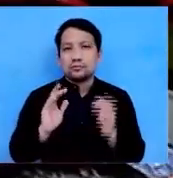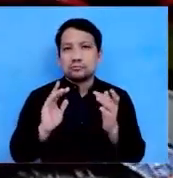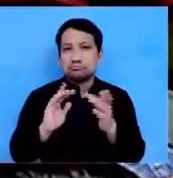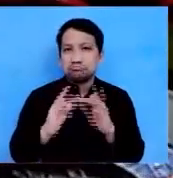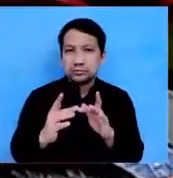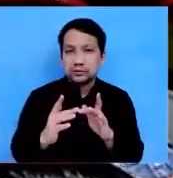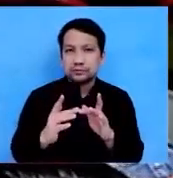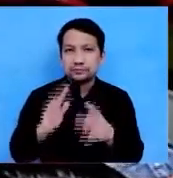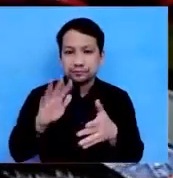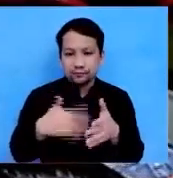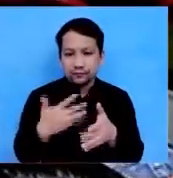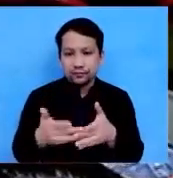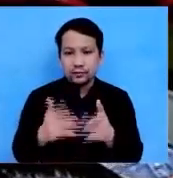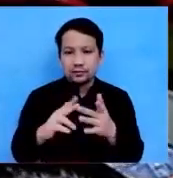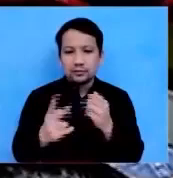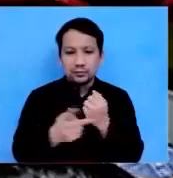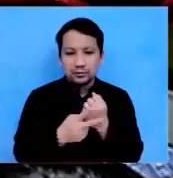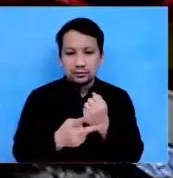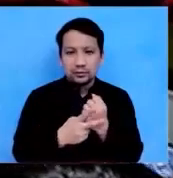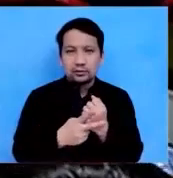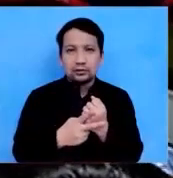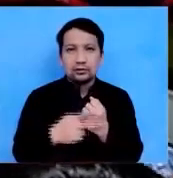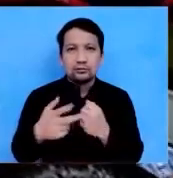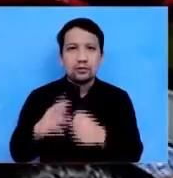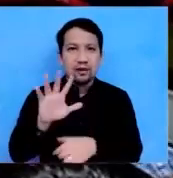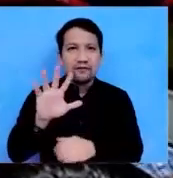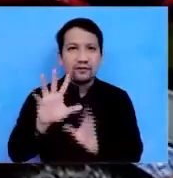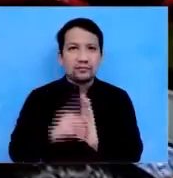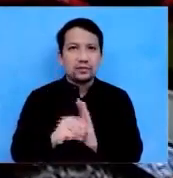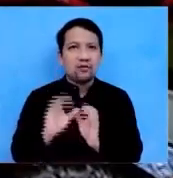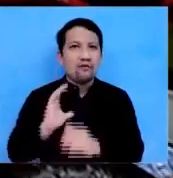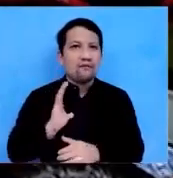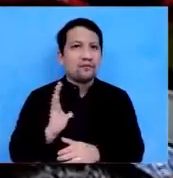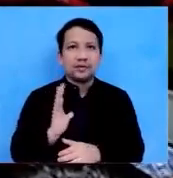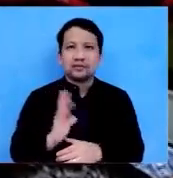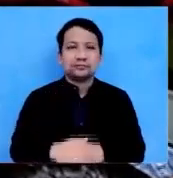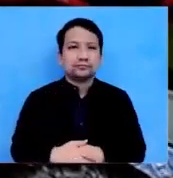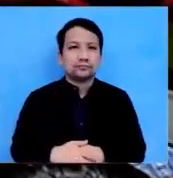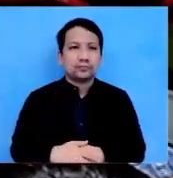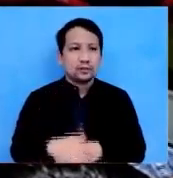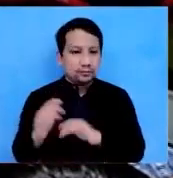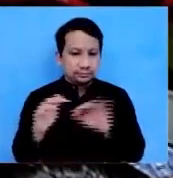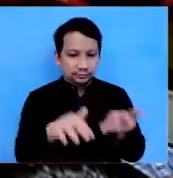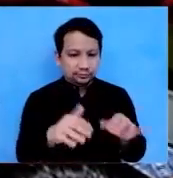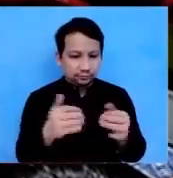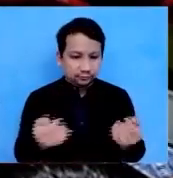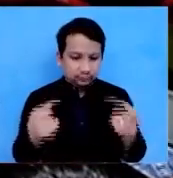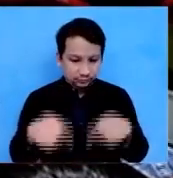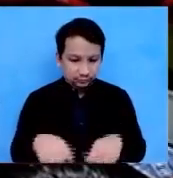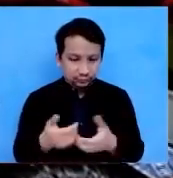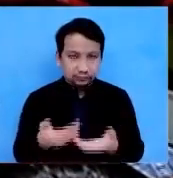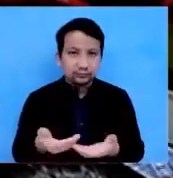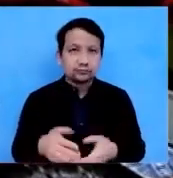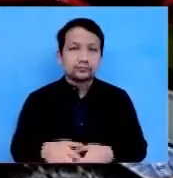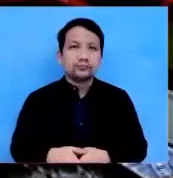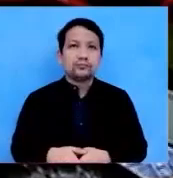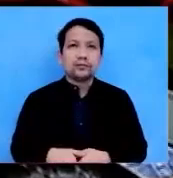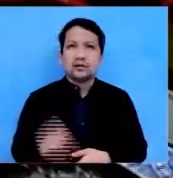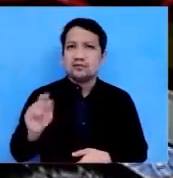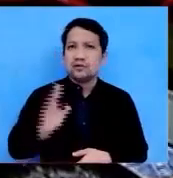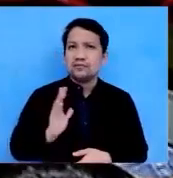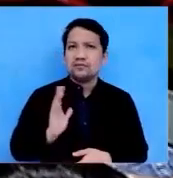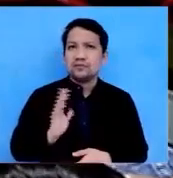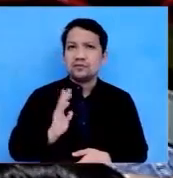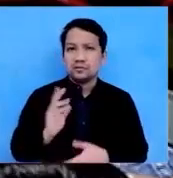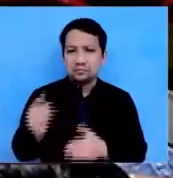less hassle. In less than 5 minutes, okay na. And pupunta ka na lang dito. And okay lang din naman na may sinisingil sila